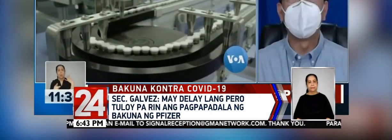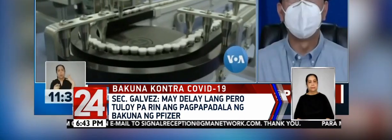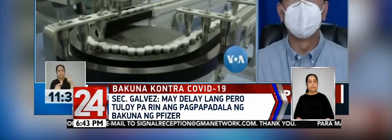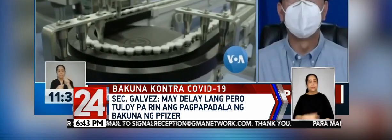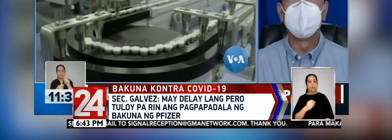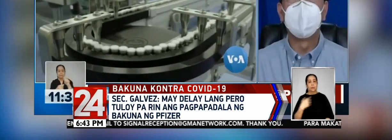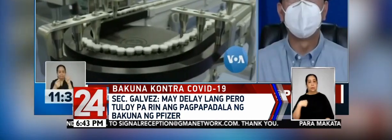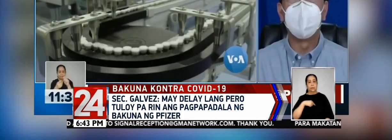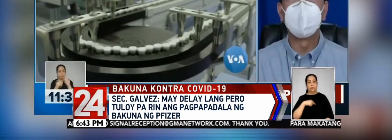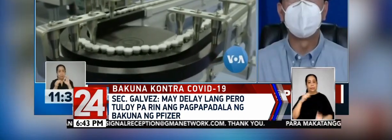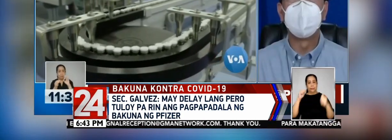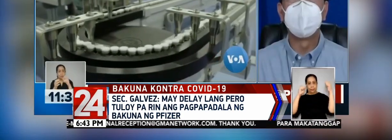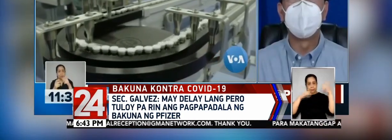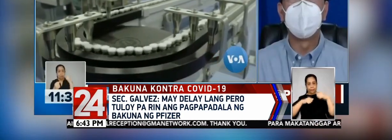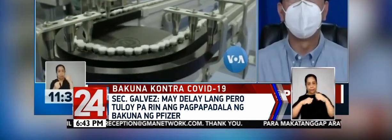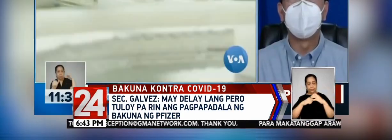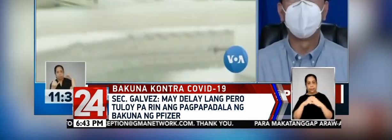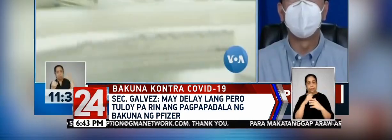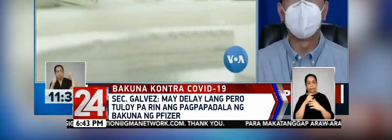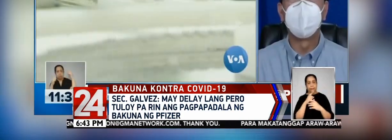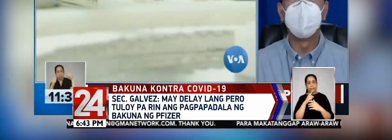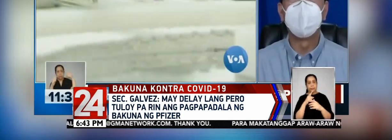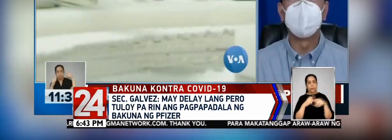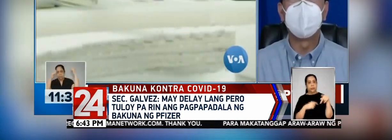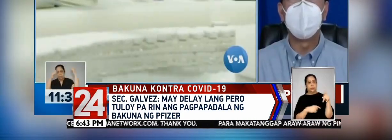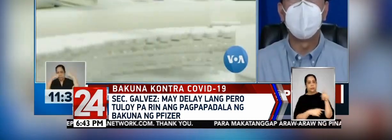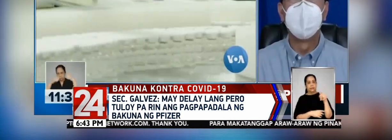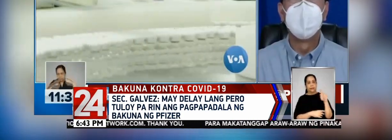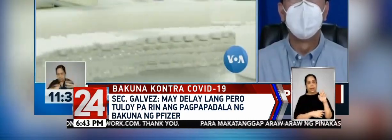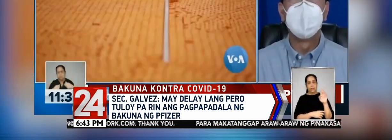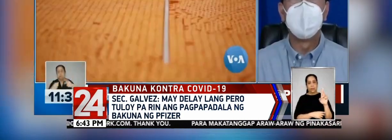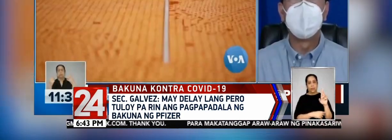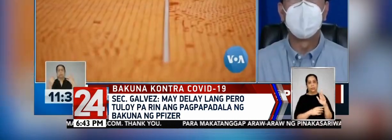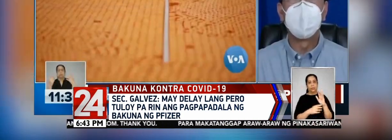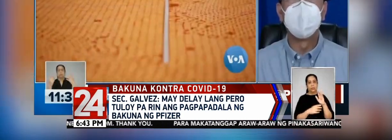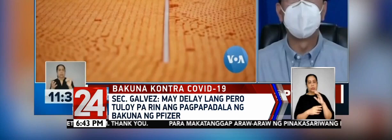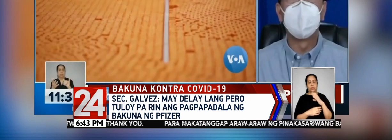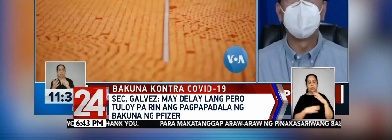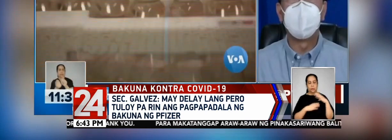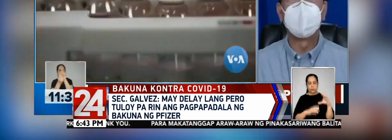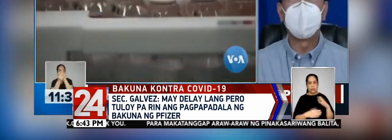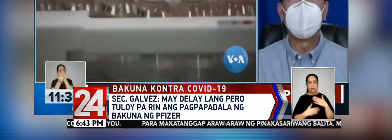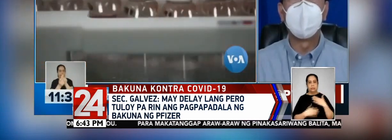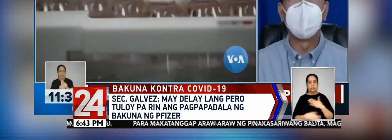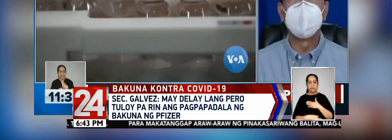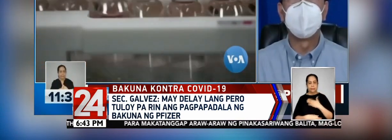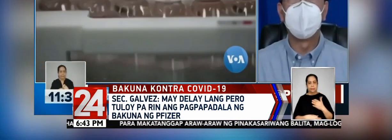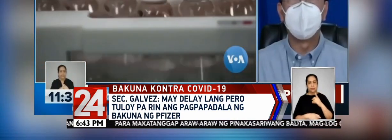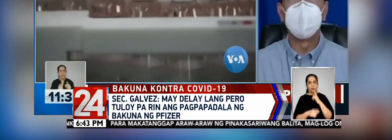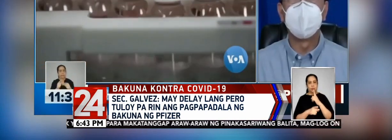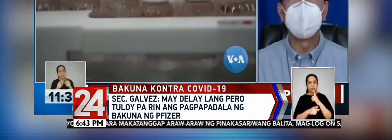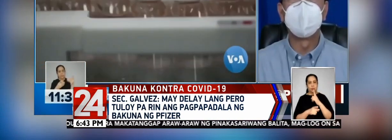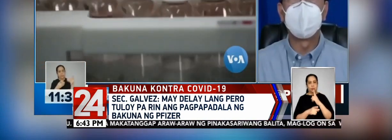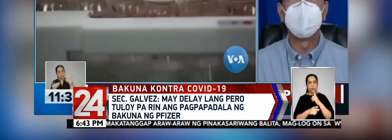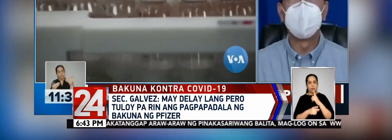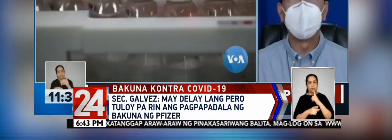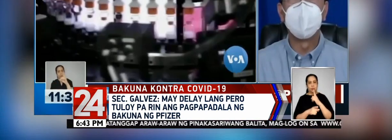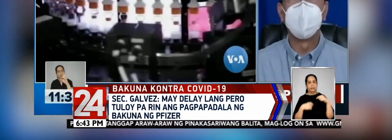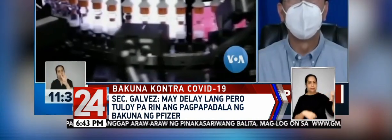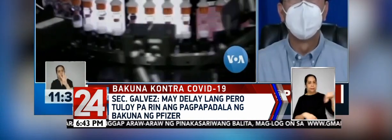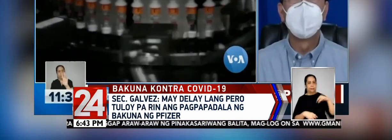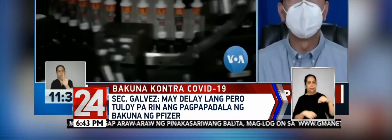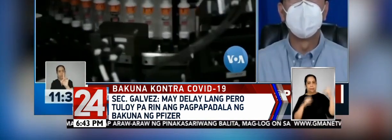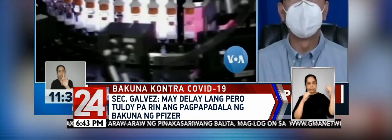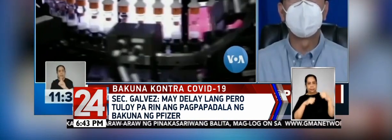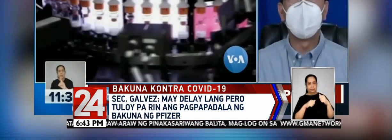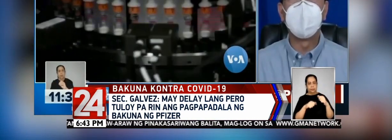talagang Pfizer naman po, yung commitment nila na magkaroon po ng bilateral ayusin na pa rin po